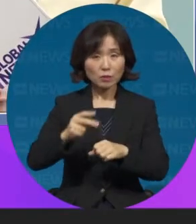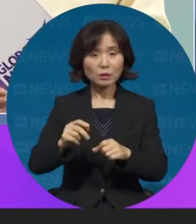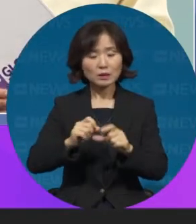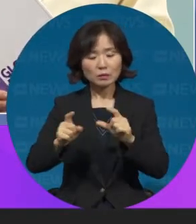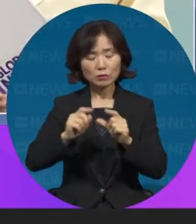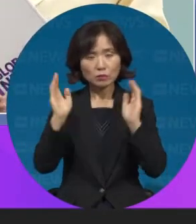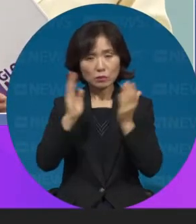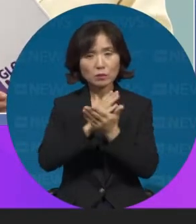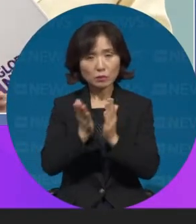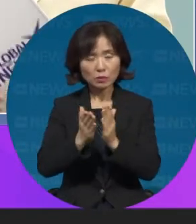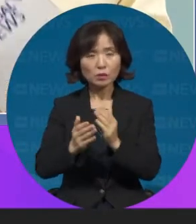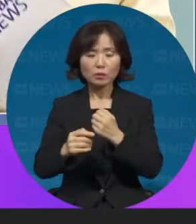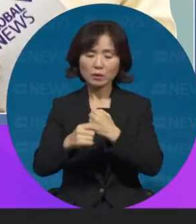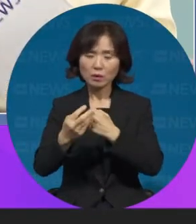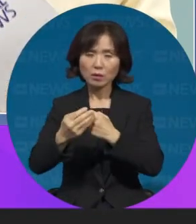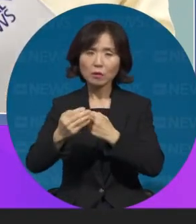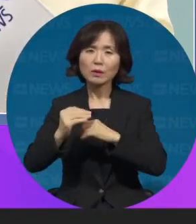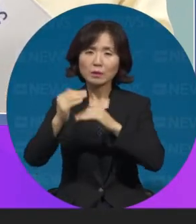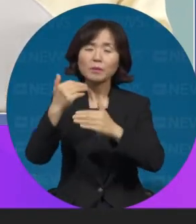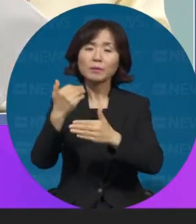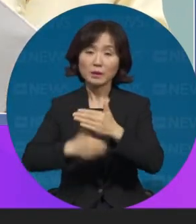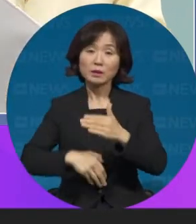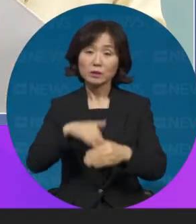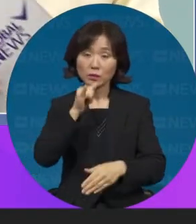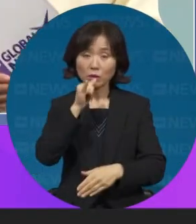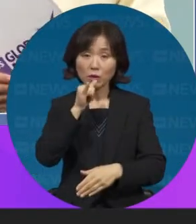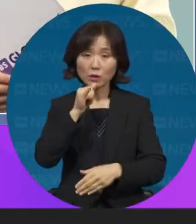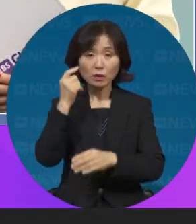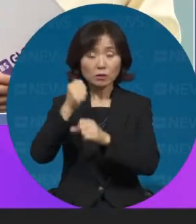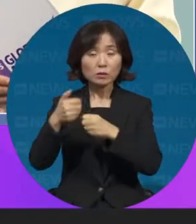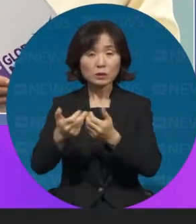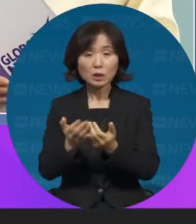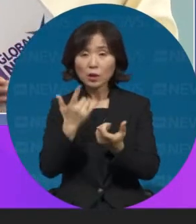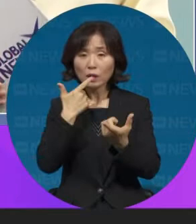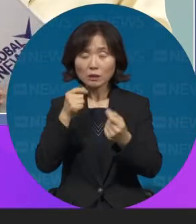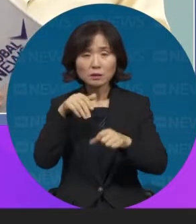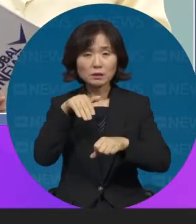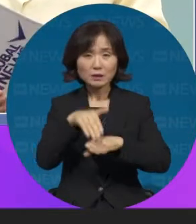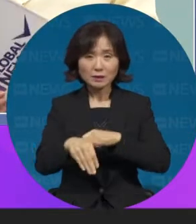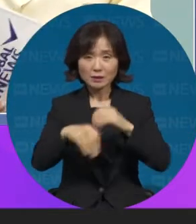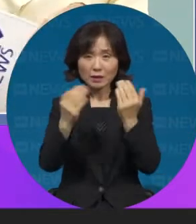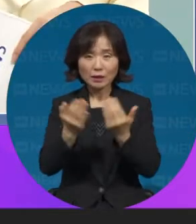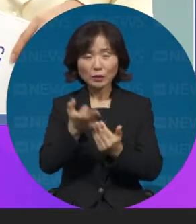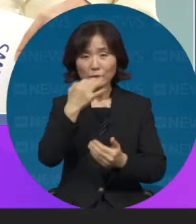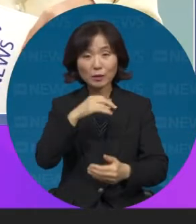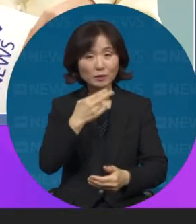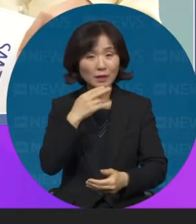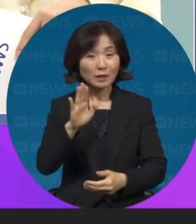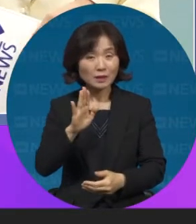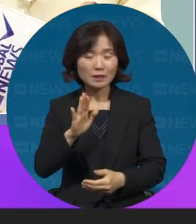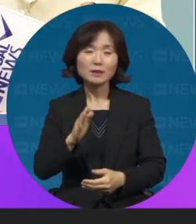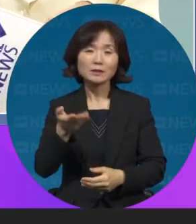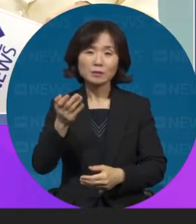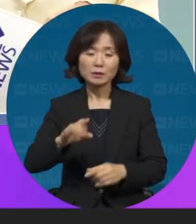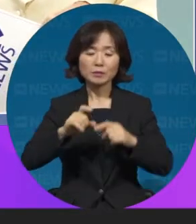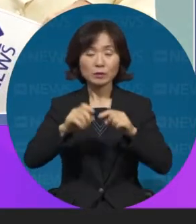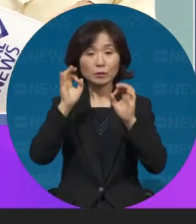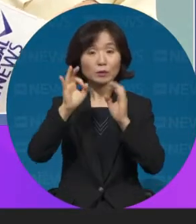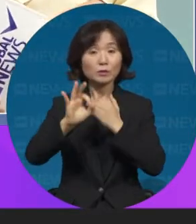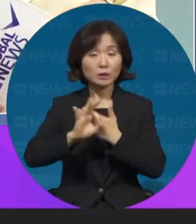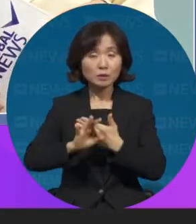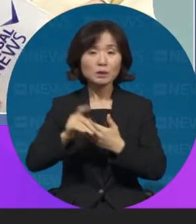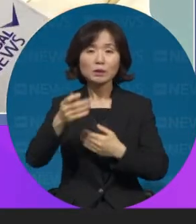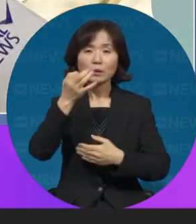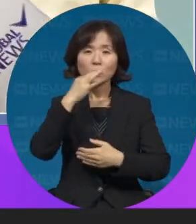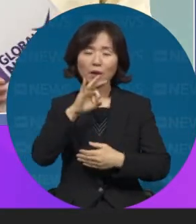이와 관련해 연구진들은 이런 접근 방식 모두가 실제 효과가 다 떨어지는 건 아니지만 평균적으로 봤을 때는 그